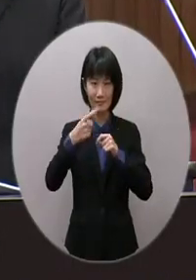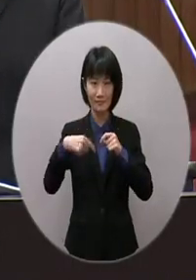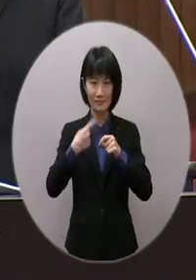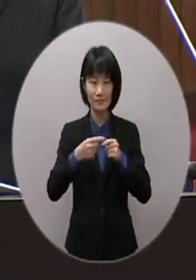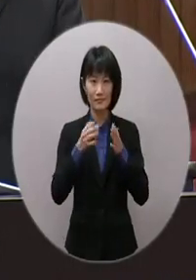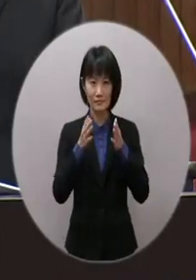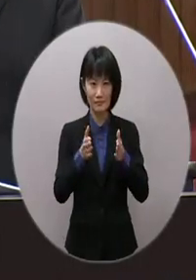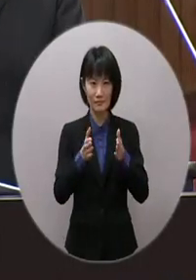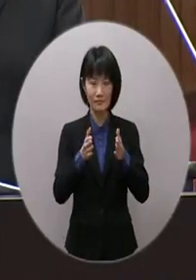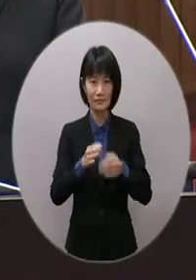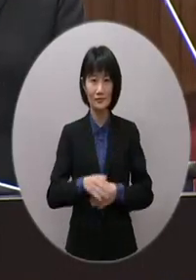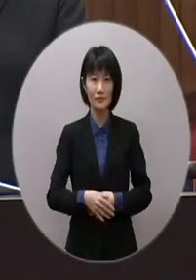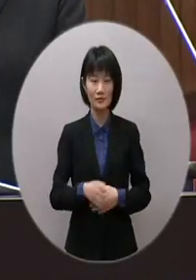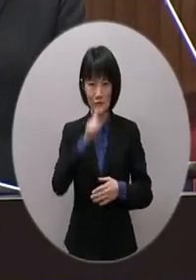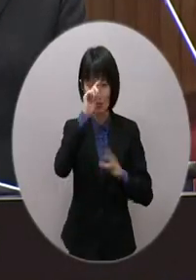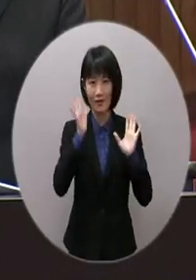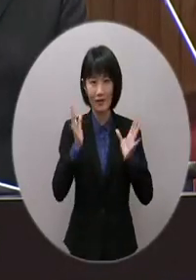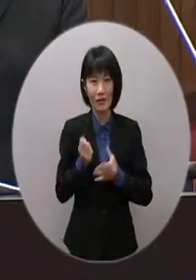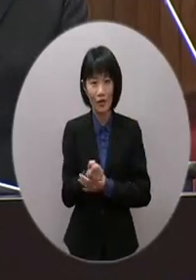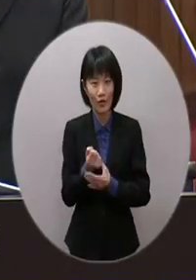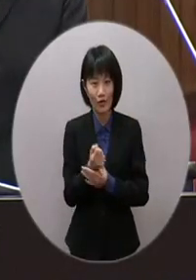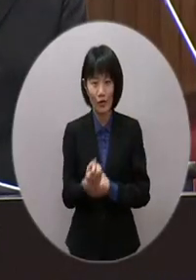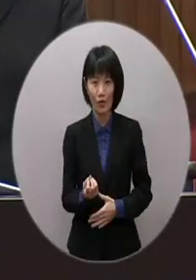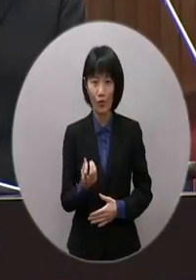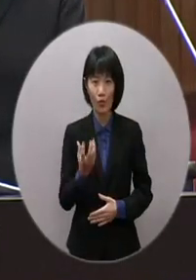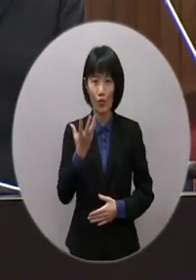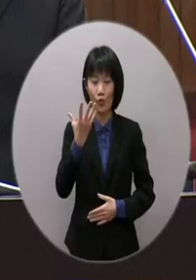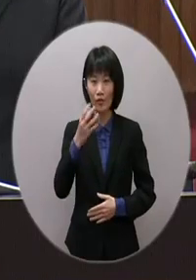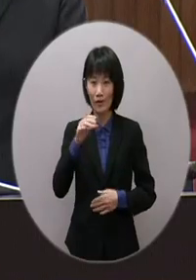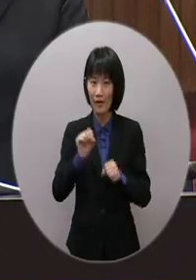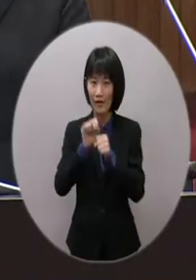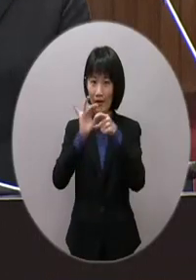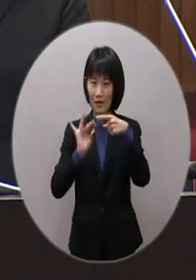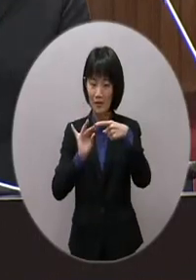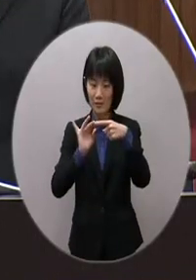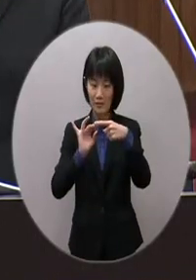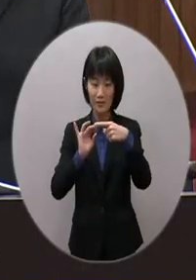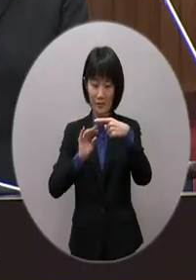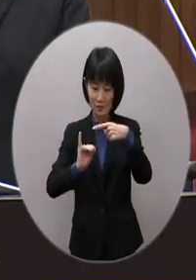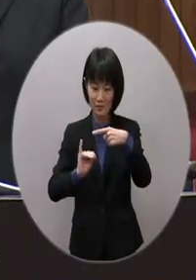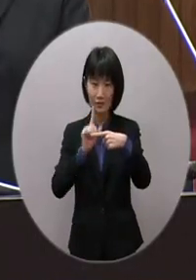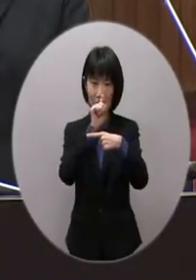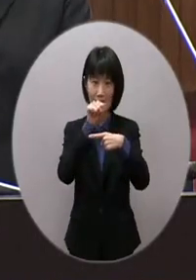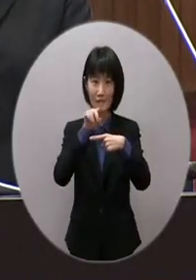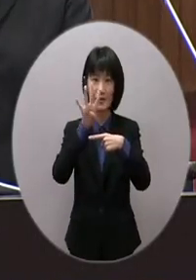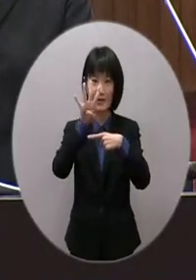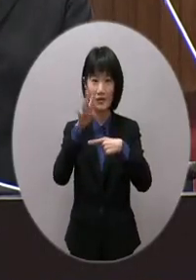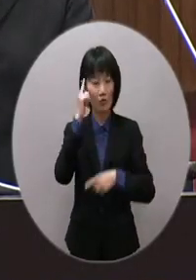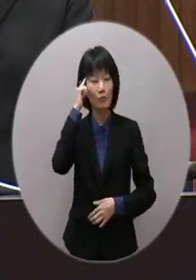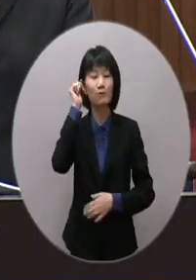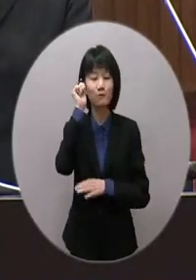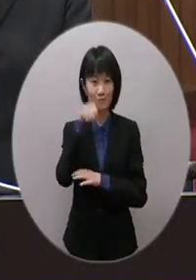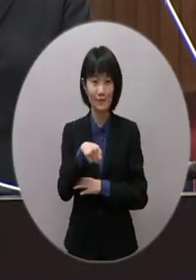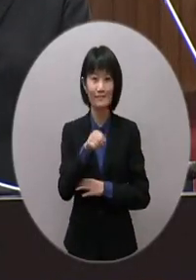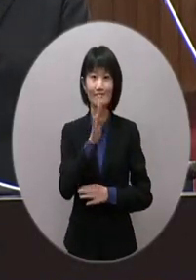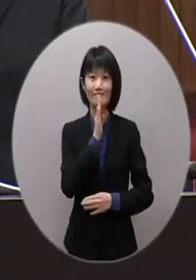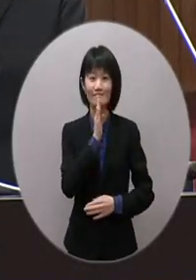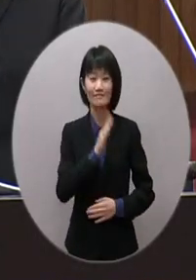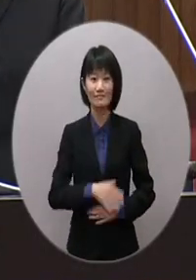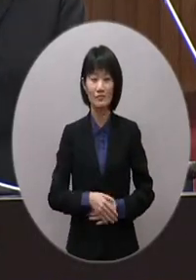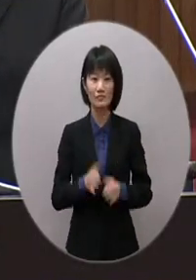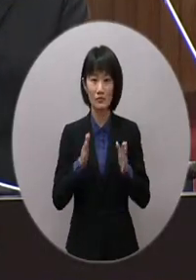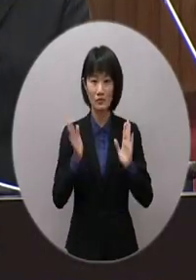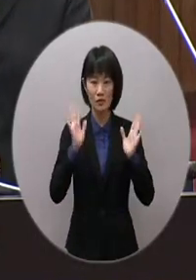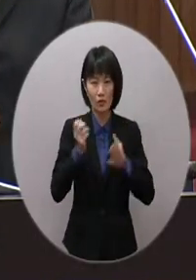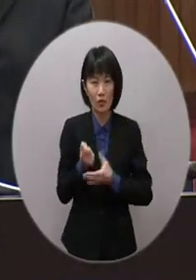要将我们的生育率能够提高到1.4%。那我很肯定，就是说我们在对少